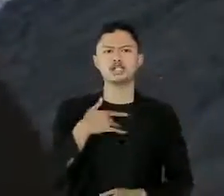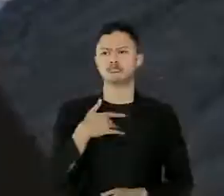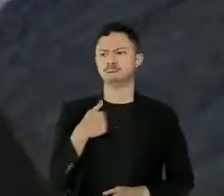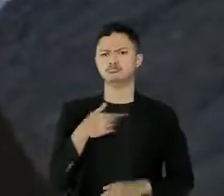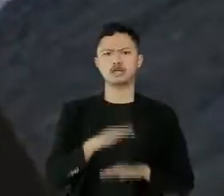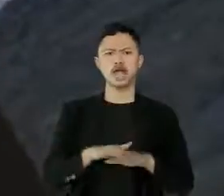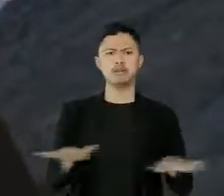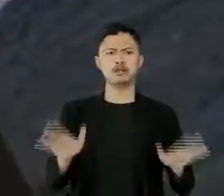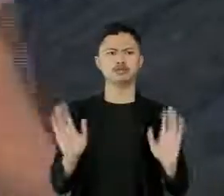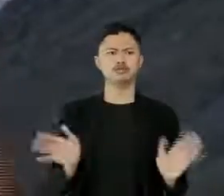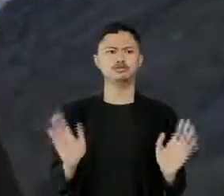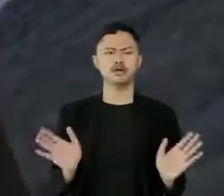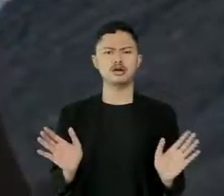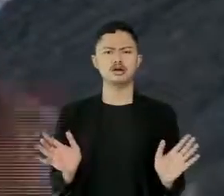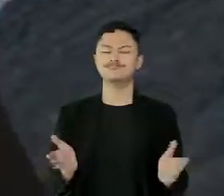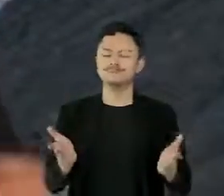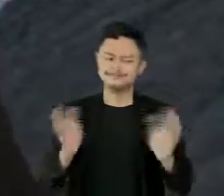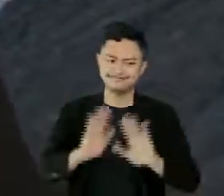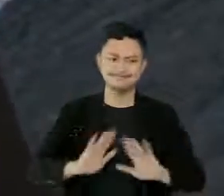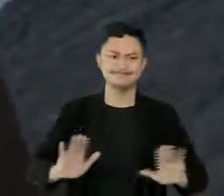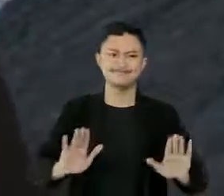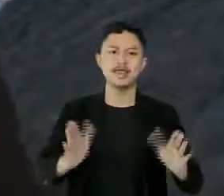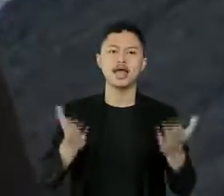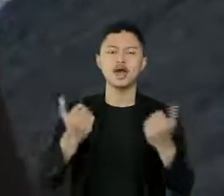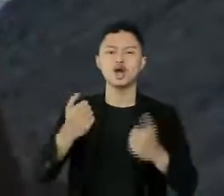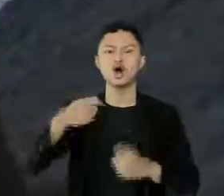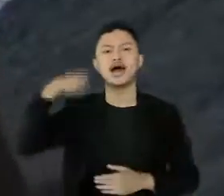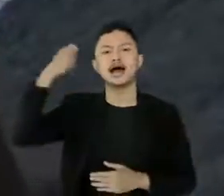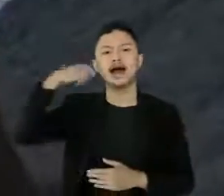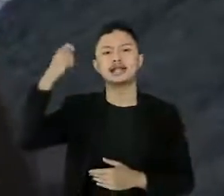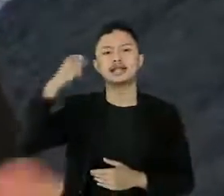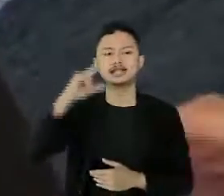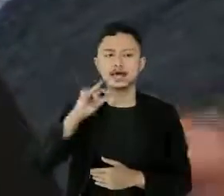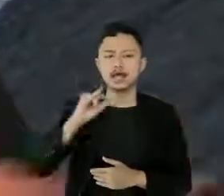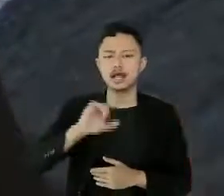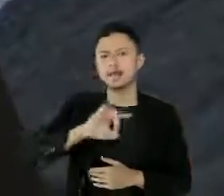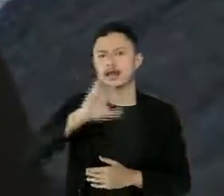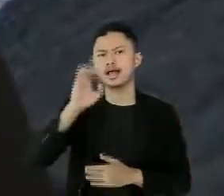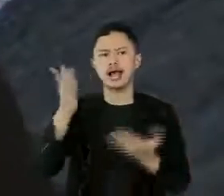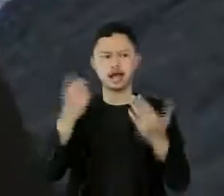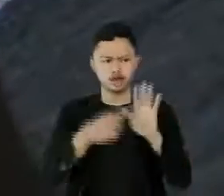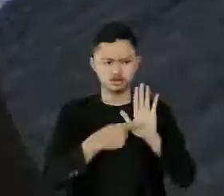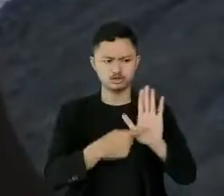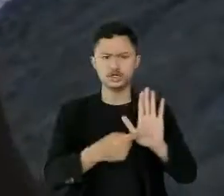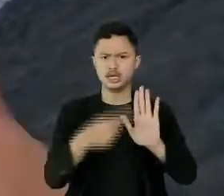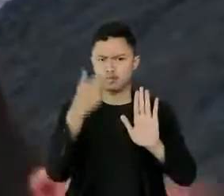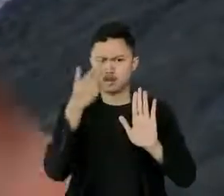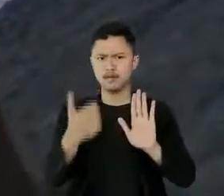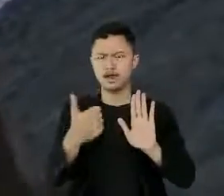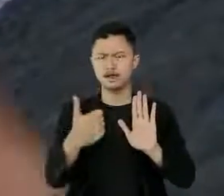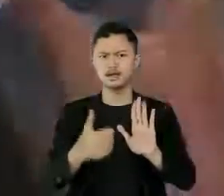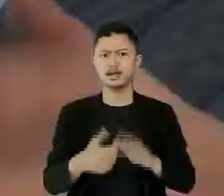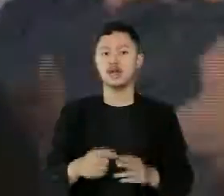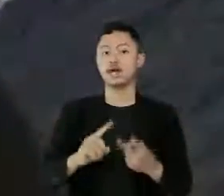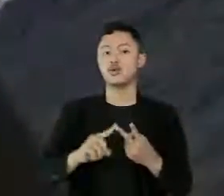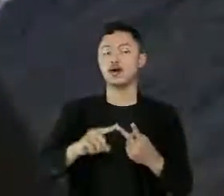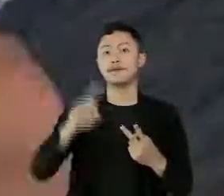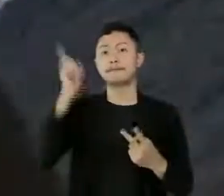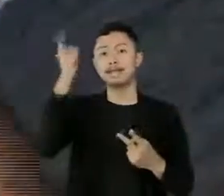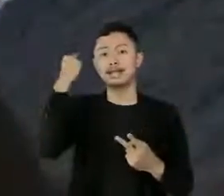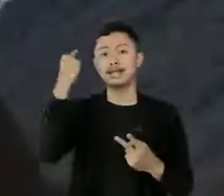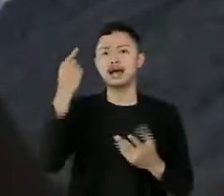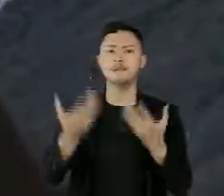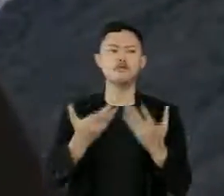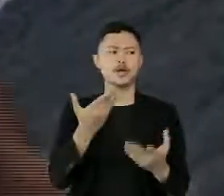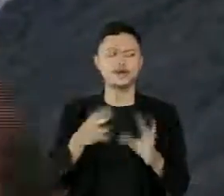bahwa sudah aman dan nyaman. Jadi ayolah, para influencer ini harusnya memberi contoh yang baik, dan yang paling pasti adalah pemerintah itu harus punya kepanjangan tangan,